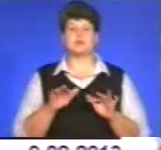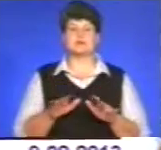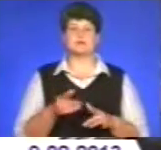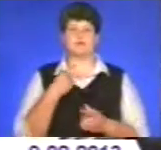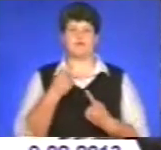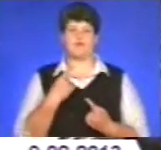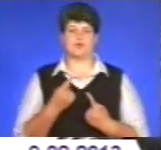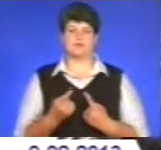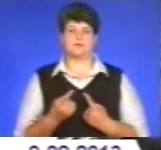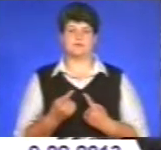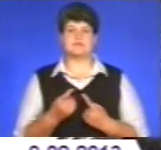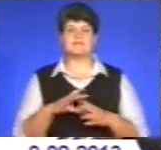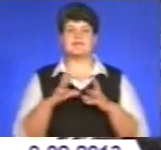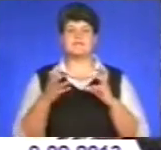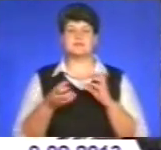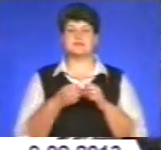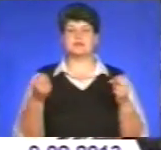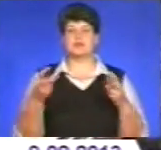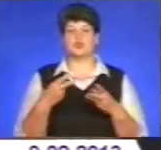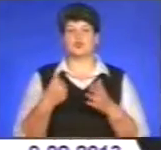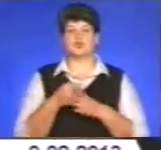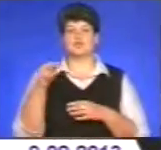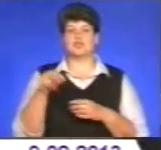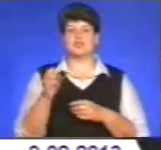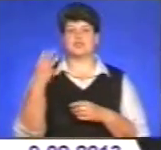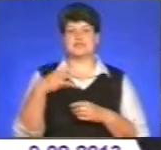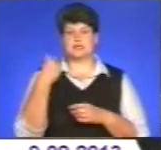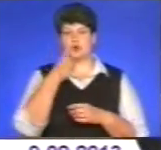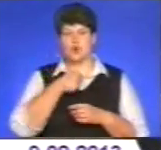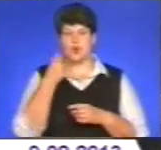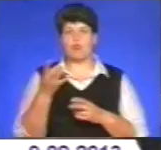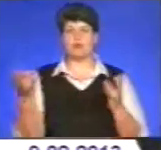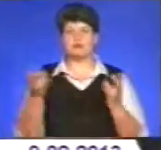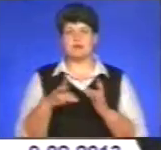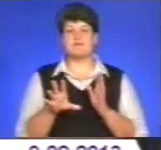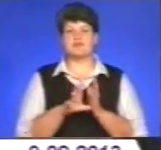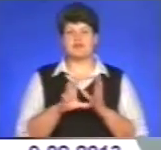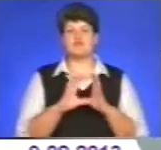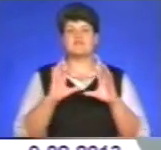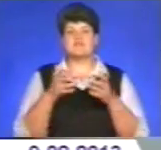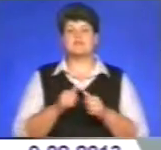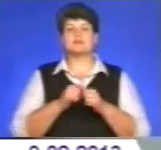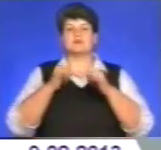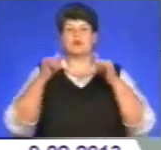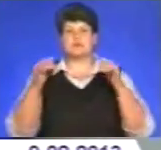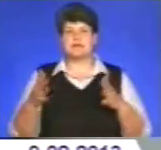говоримо. За висновками фахівців, до 2030 року потреба в енергії у світі зросте